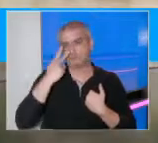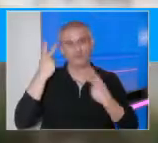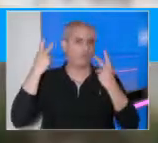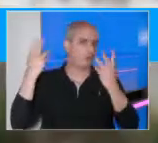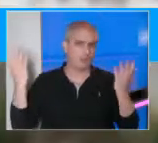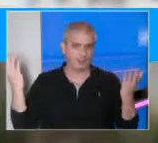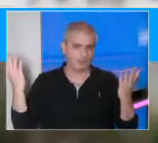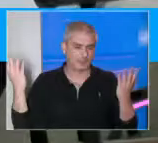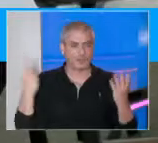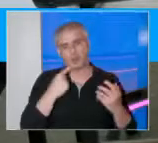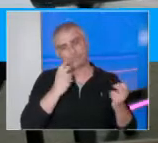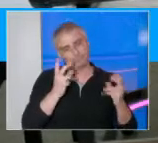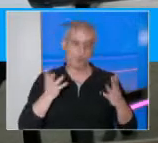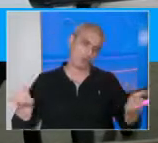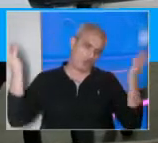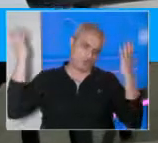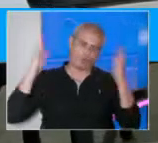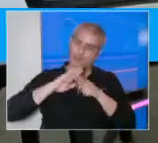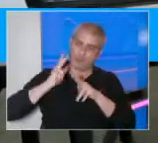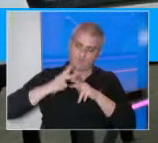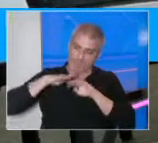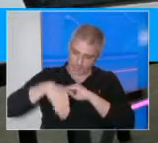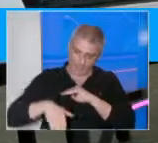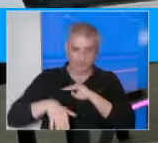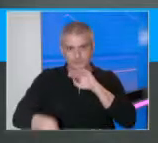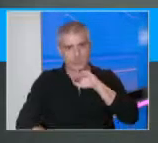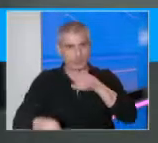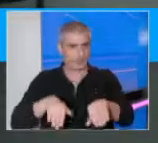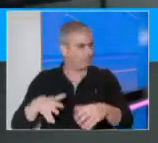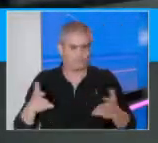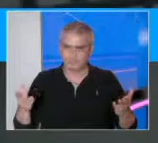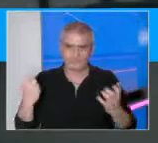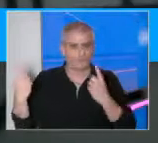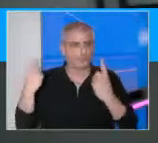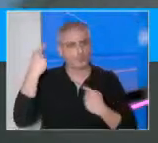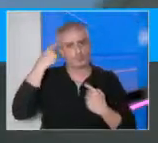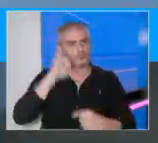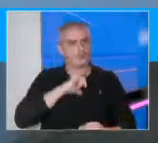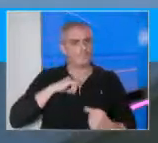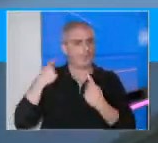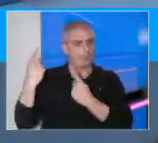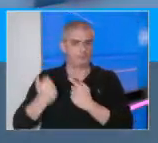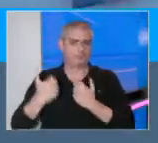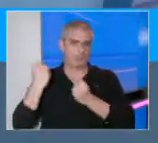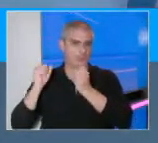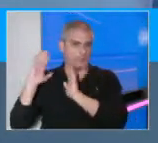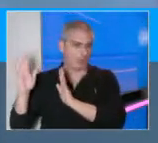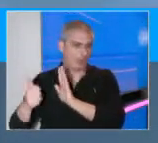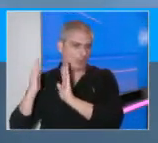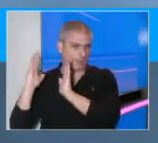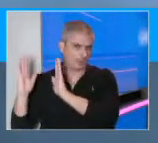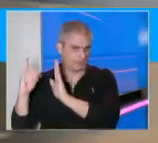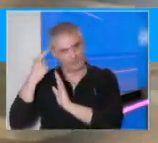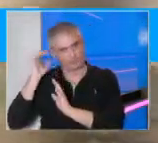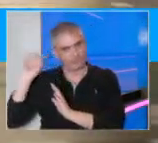לנגד עיניו, להגיד, אוקיי, העקומה ירדה, אר ירד, זה ירד. לא, כל אחד חושב על עצמו. שר התחבורה או שרת התחבורה במקרה